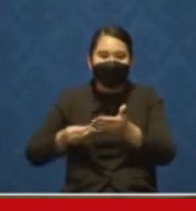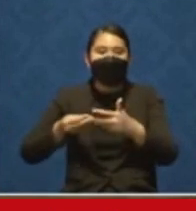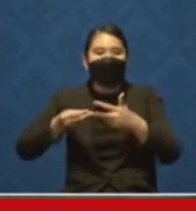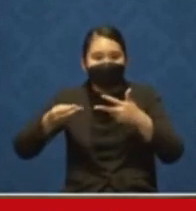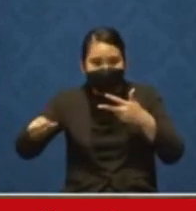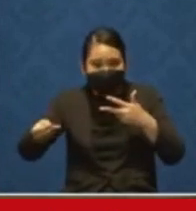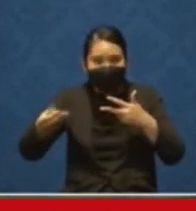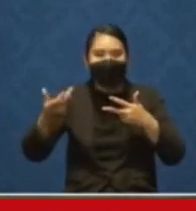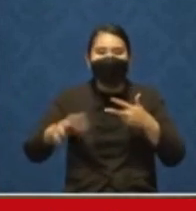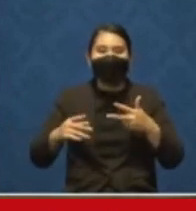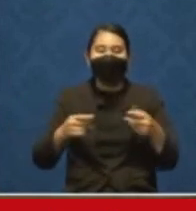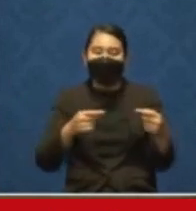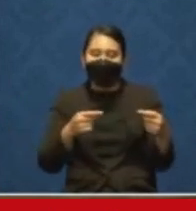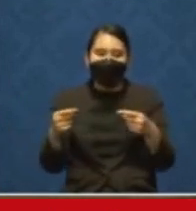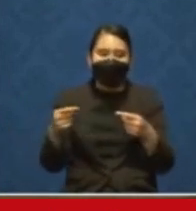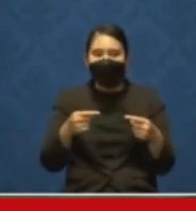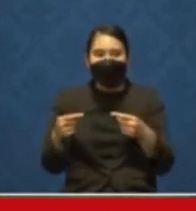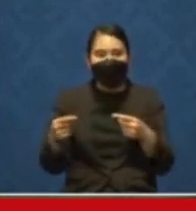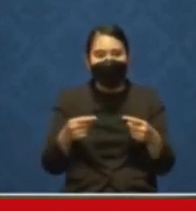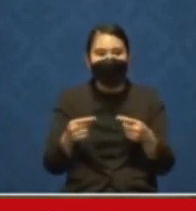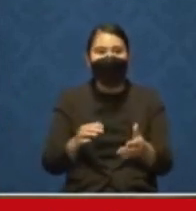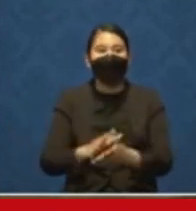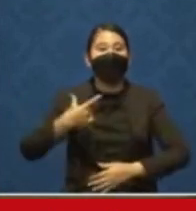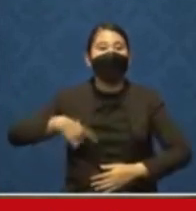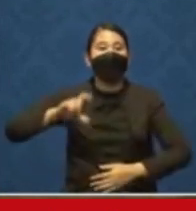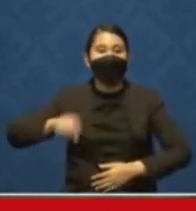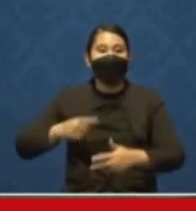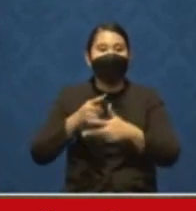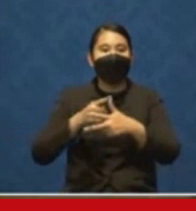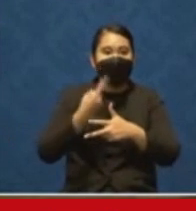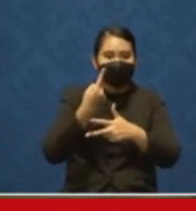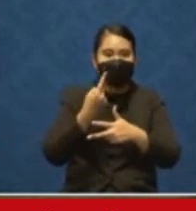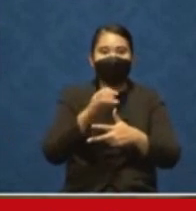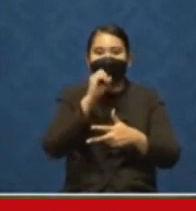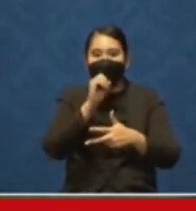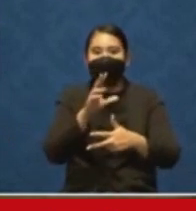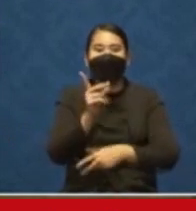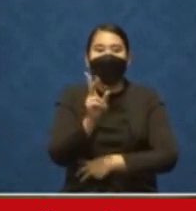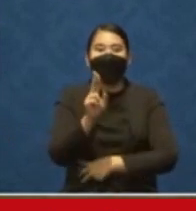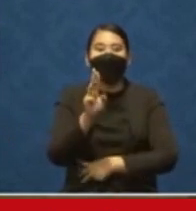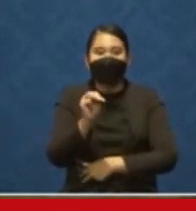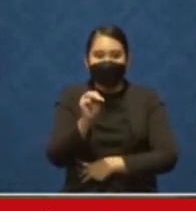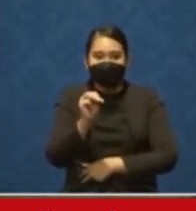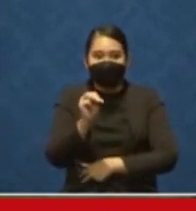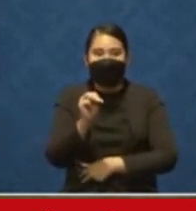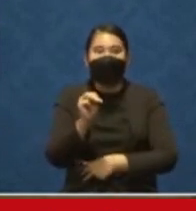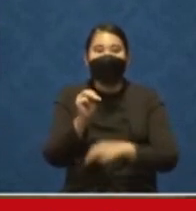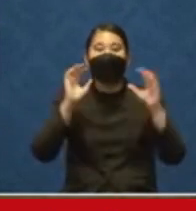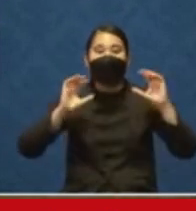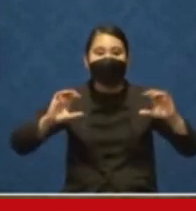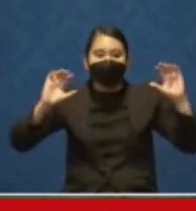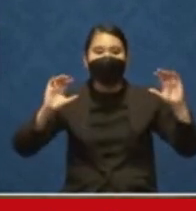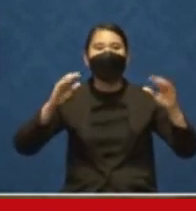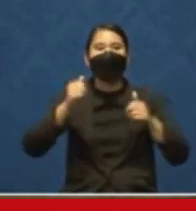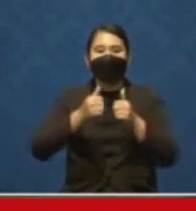เอกชนเสียกรับต่ำศาลอุทธรณ์เสียงให้เขาต่อสู้กันไปสู้กันมาสู้กันไปนาน